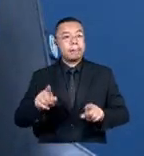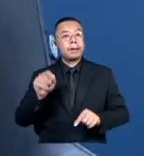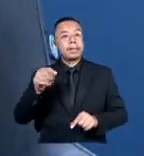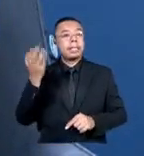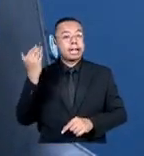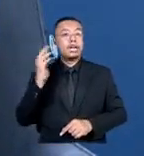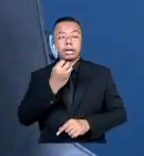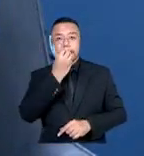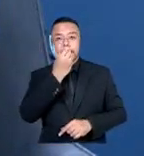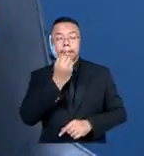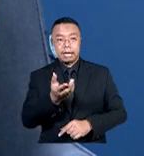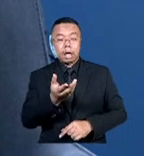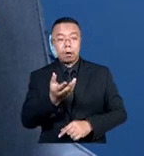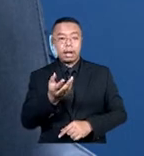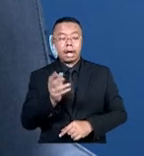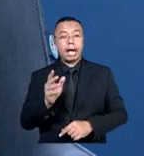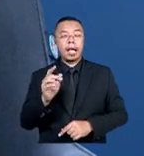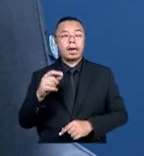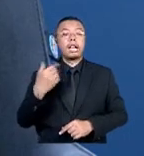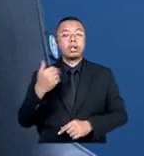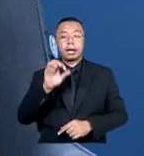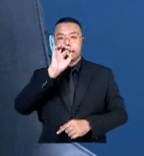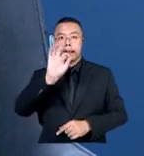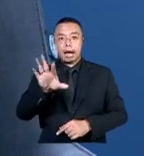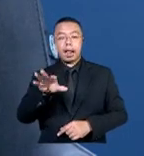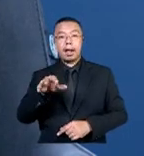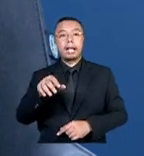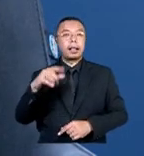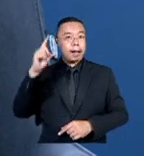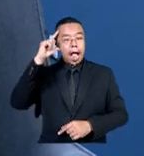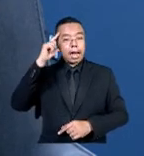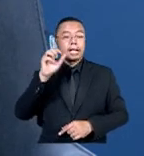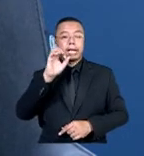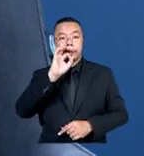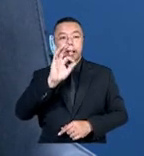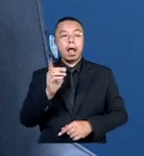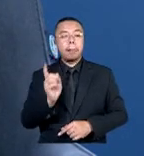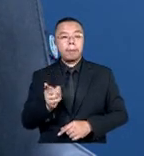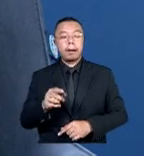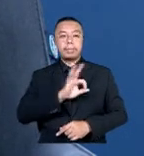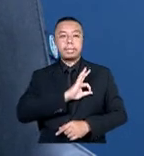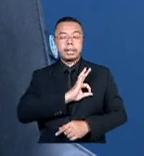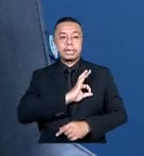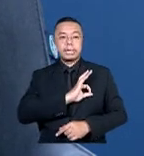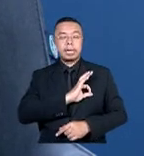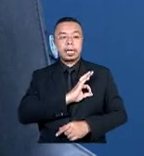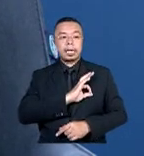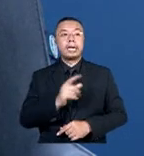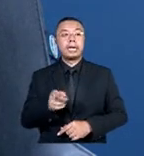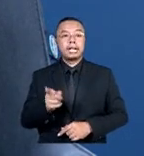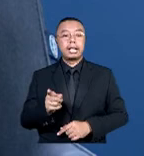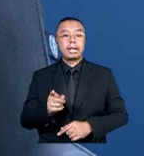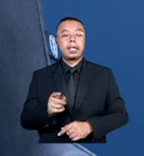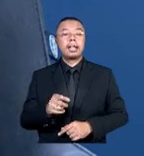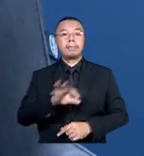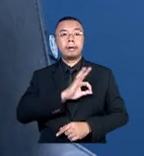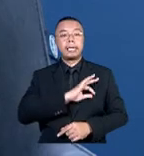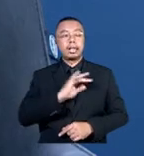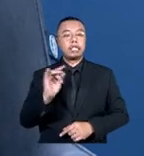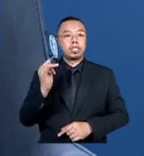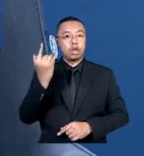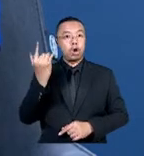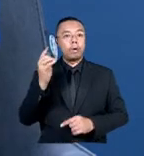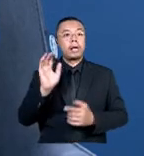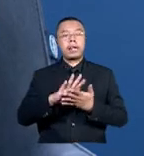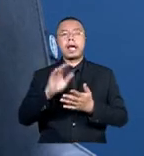tentu ya yang tadi sudah dibahas dan dimention oleh Mbak Angki bahwa memang Presiden dalam hal ini, Presiden Joko Widodo bersama